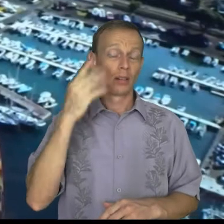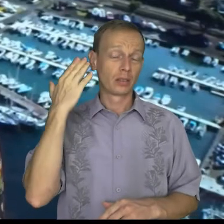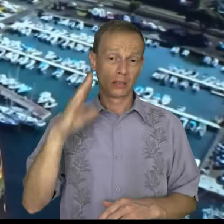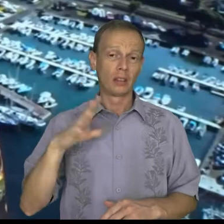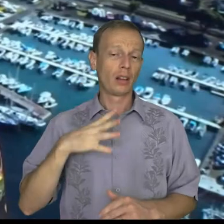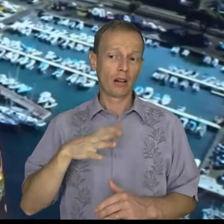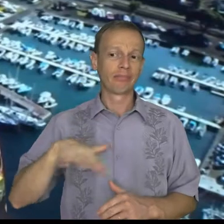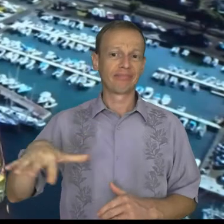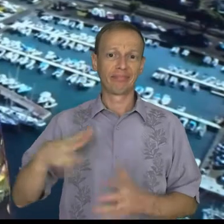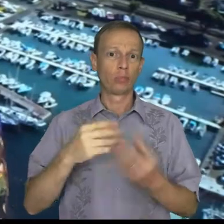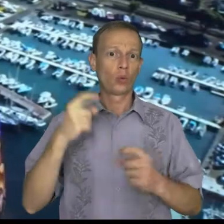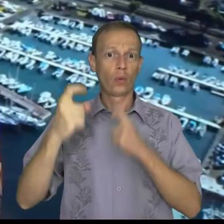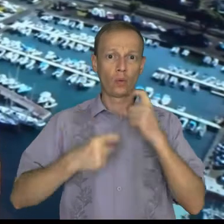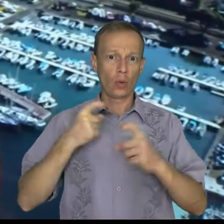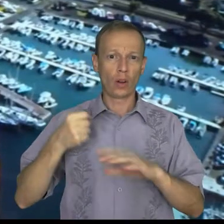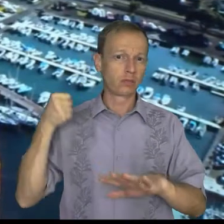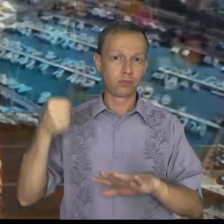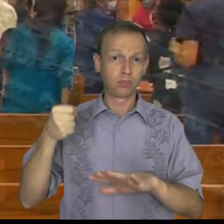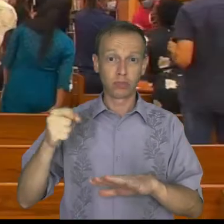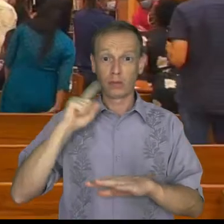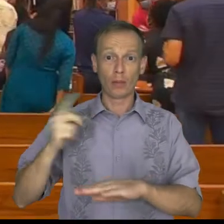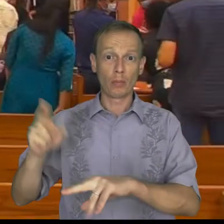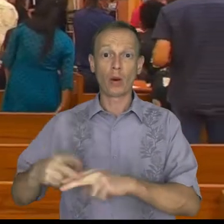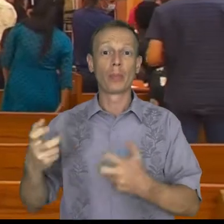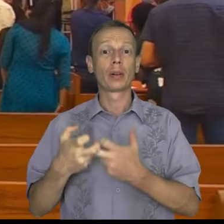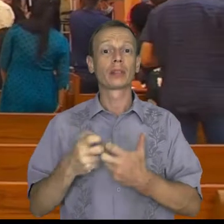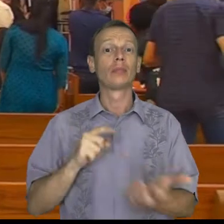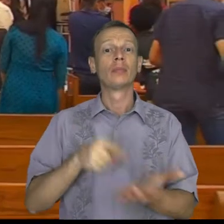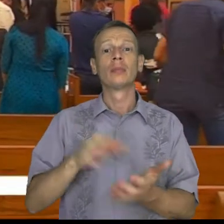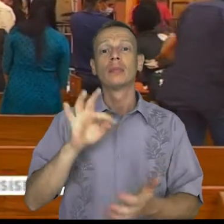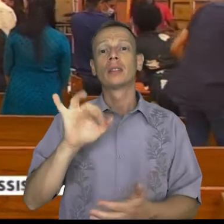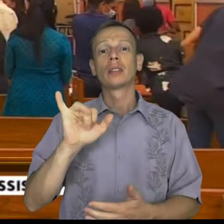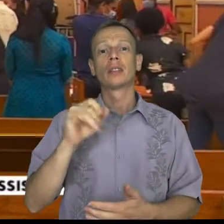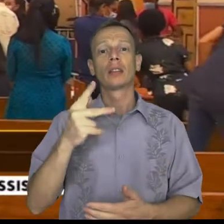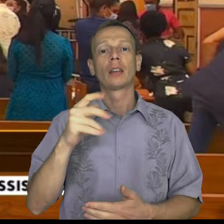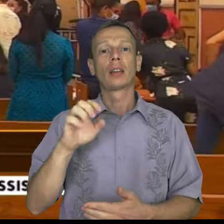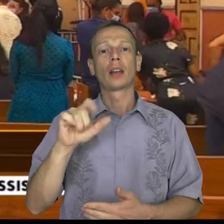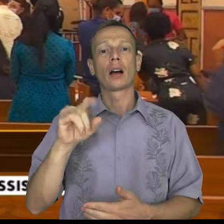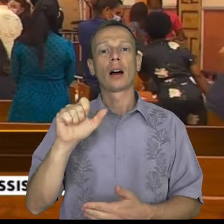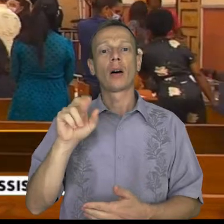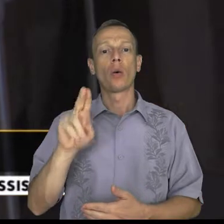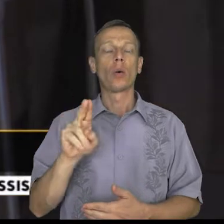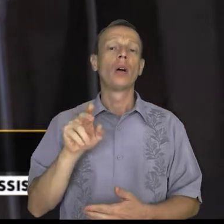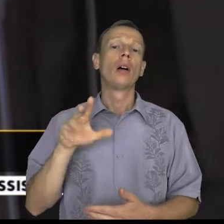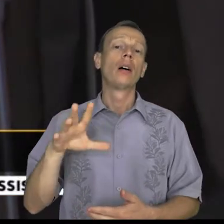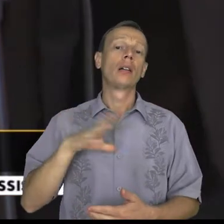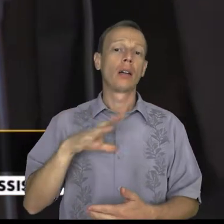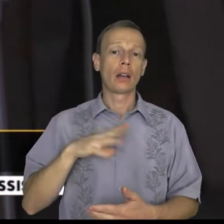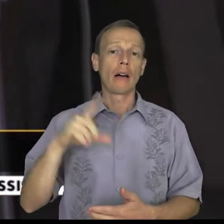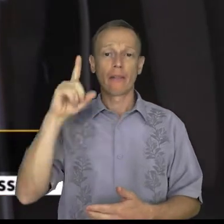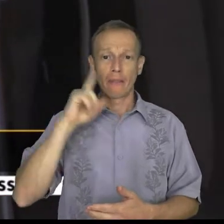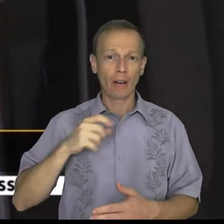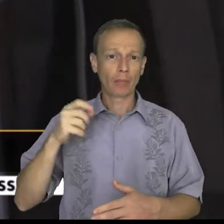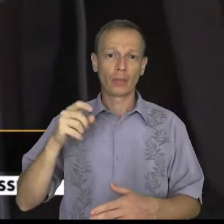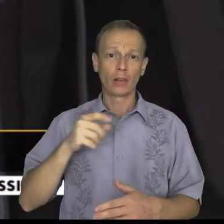nous rappelle malheureusement que beaucoup de femmes meurent sous les coups de leur mari. À l'image de cette triste affaire de meurtre à Tikehau, en 2018,